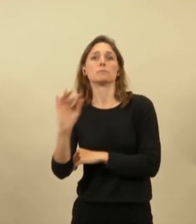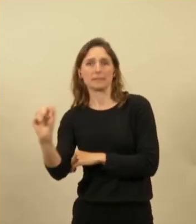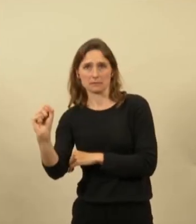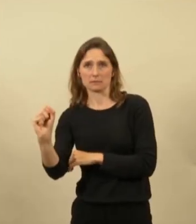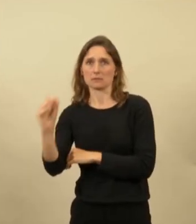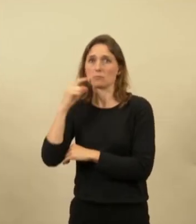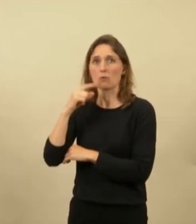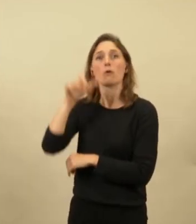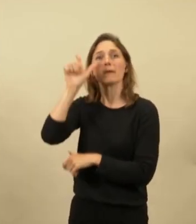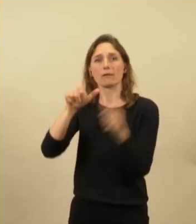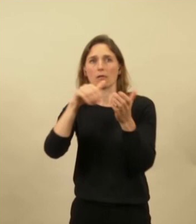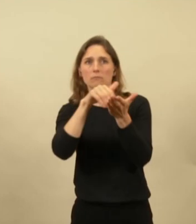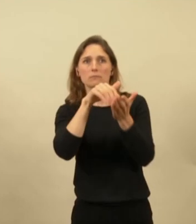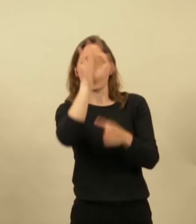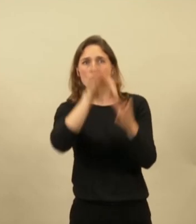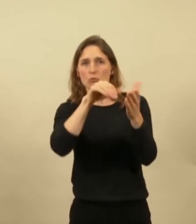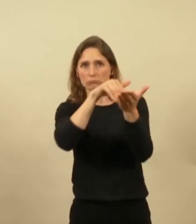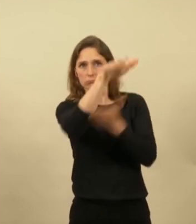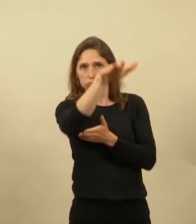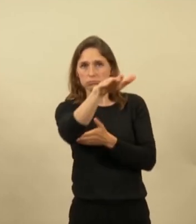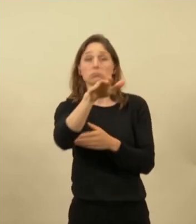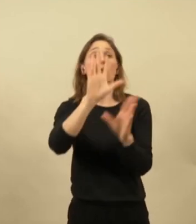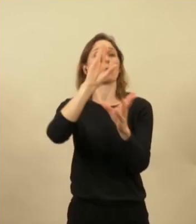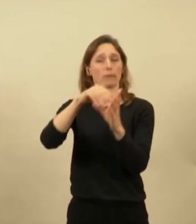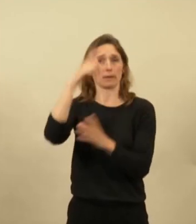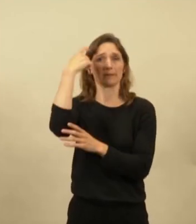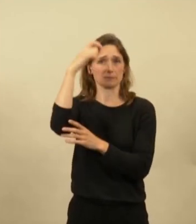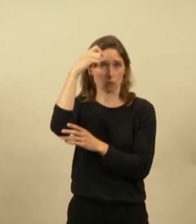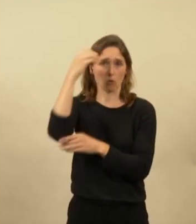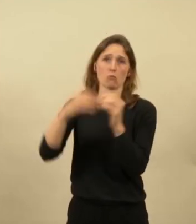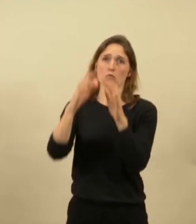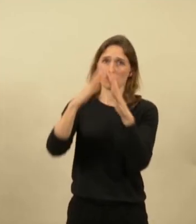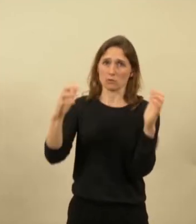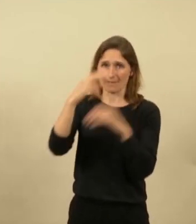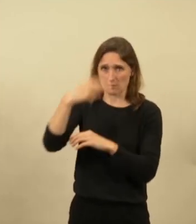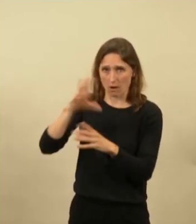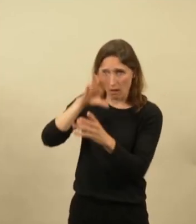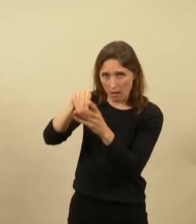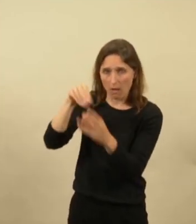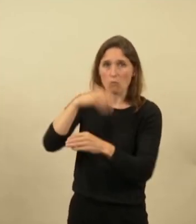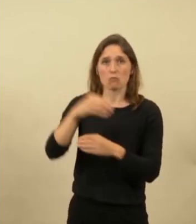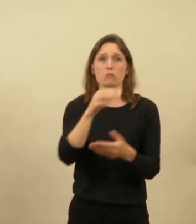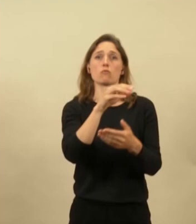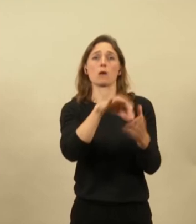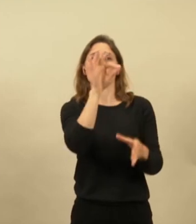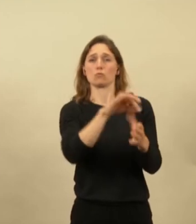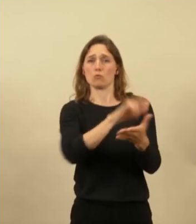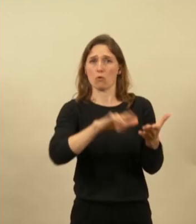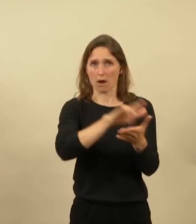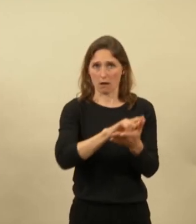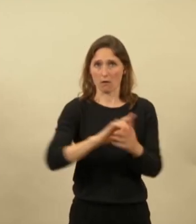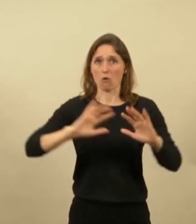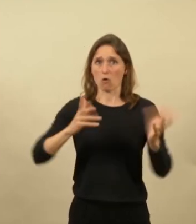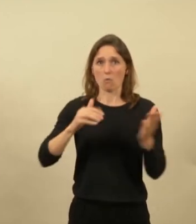de la république parlementaire et élu locaux un référendum donc d'initiative citoyenne en fixant